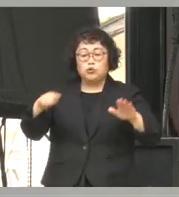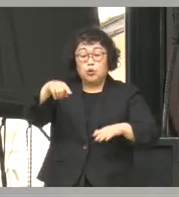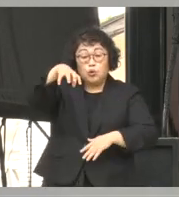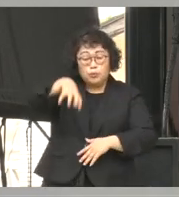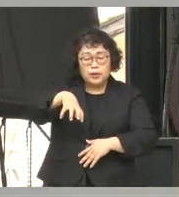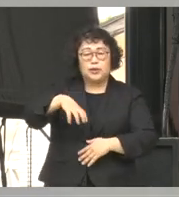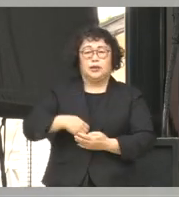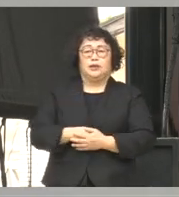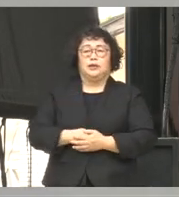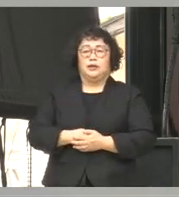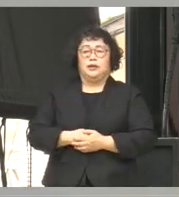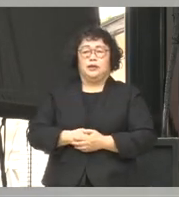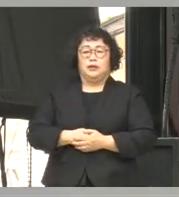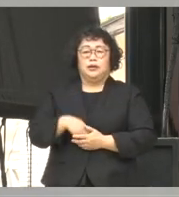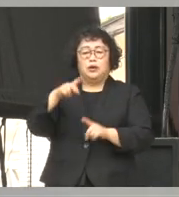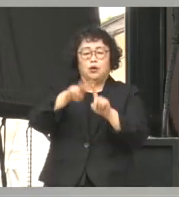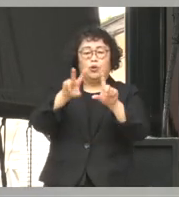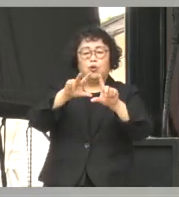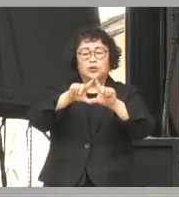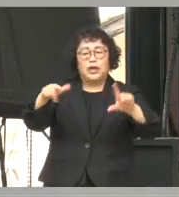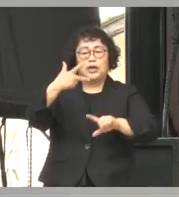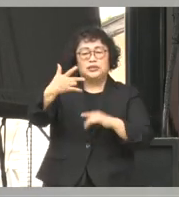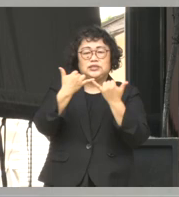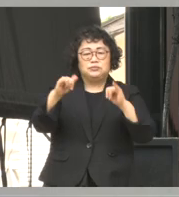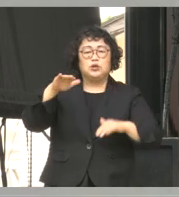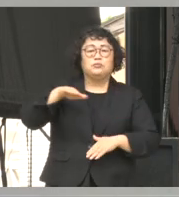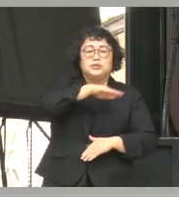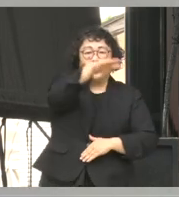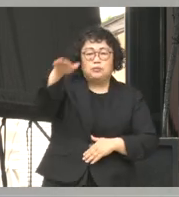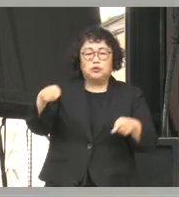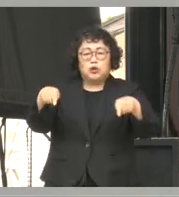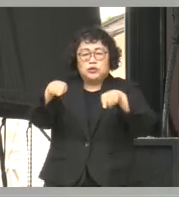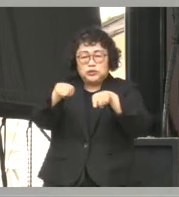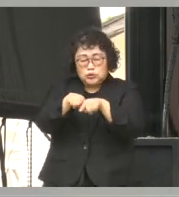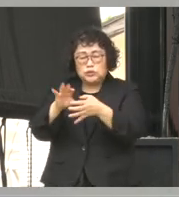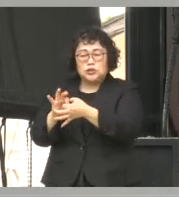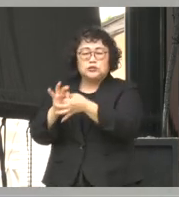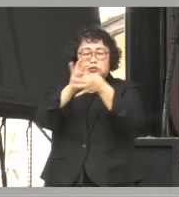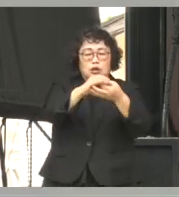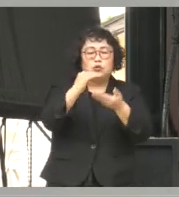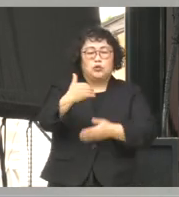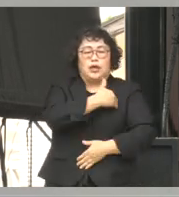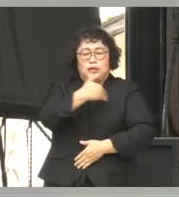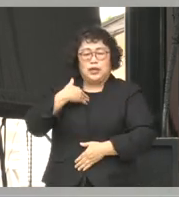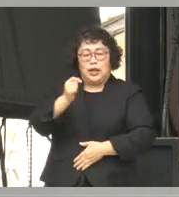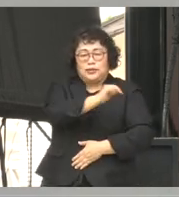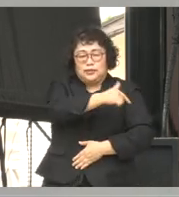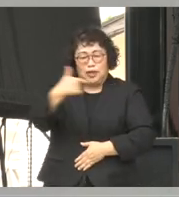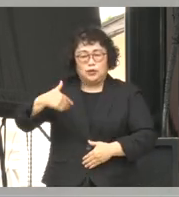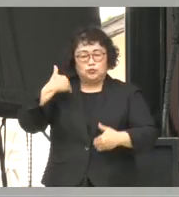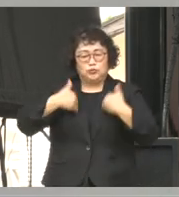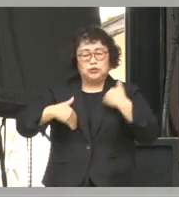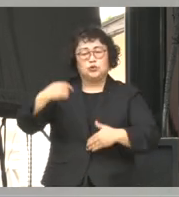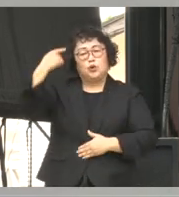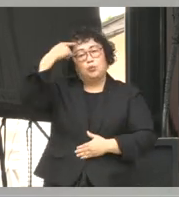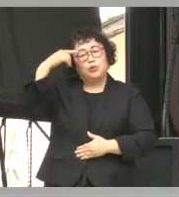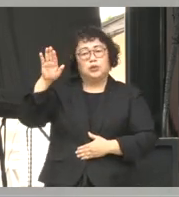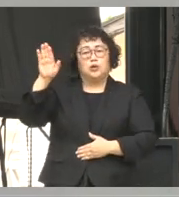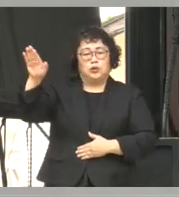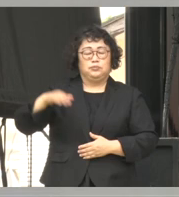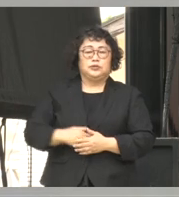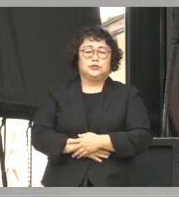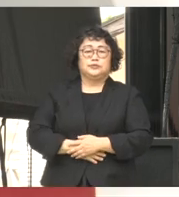で小平市民の皆様とさらにつないでいけること大変嬉しく思っております